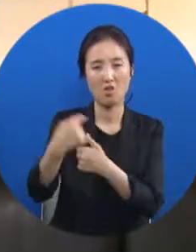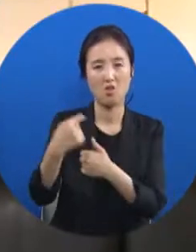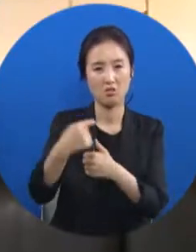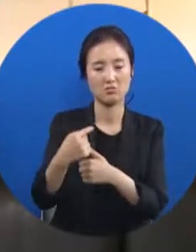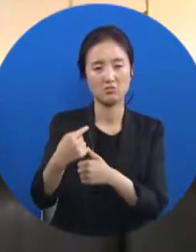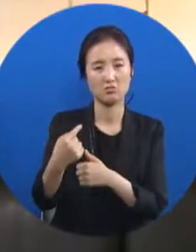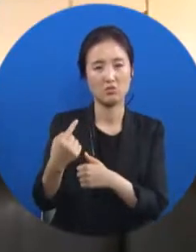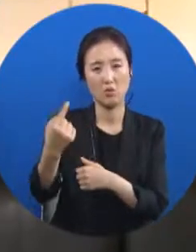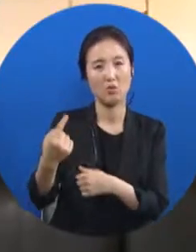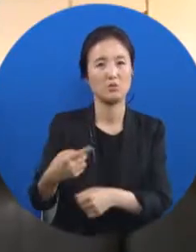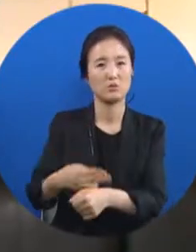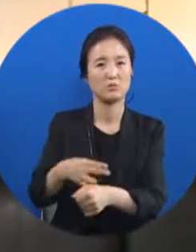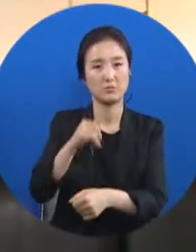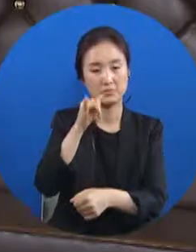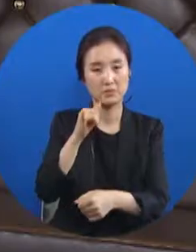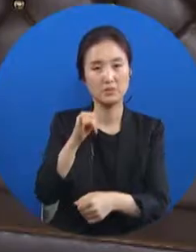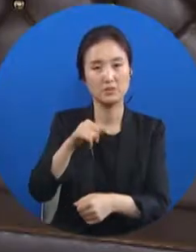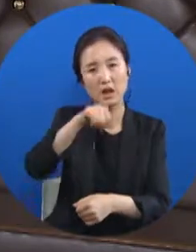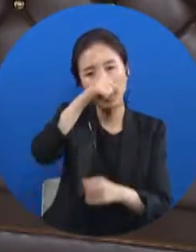됐는데 그